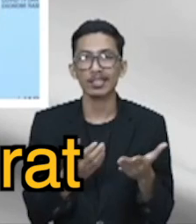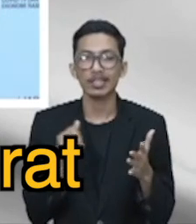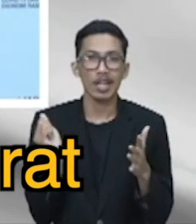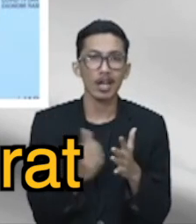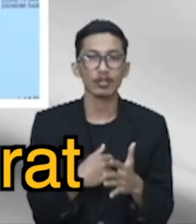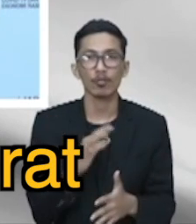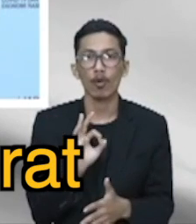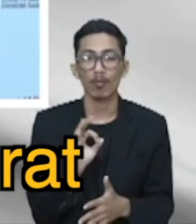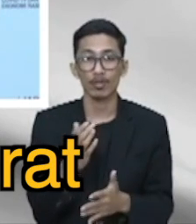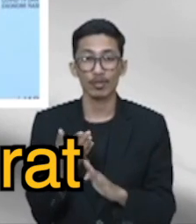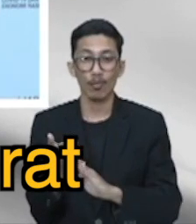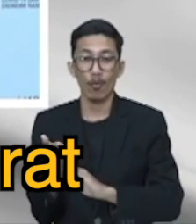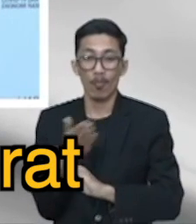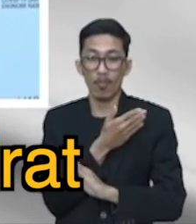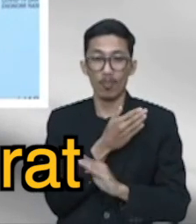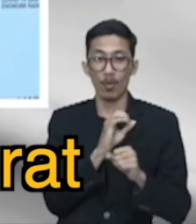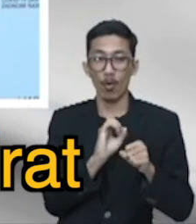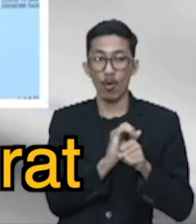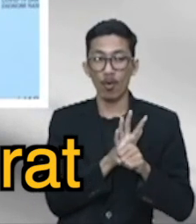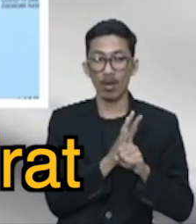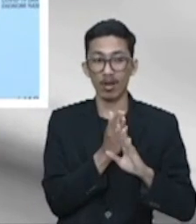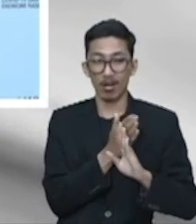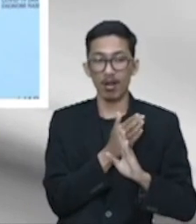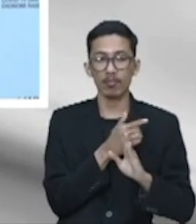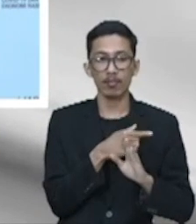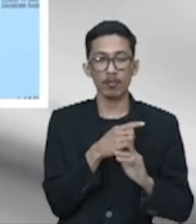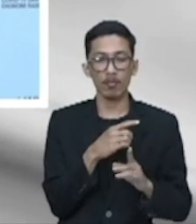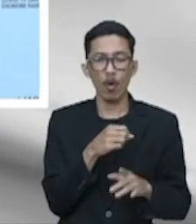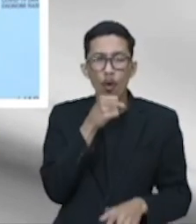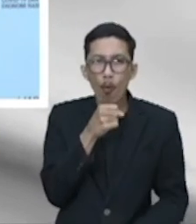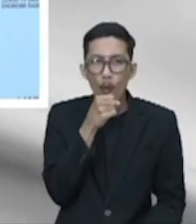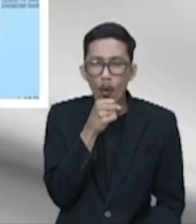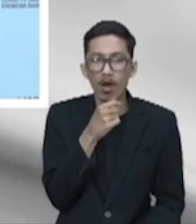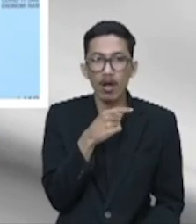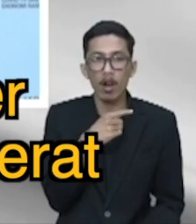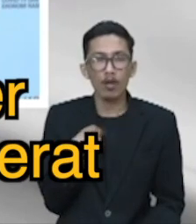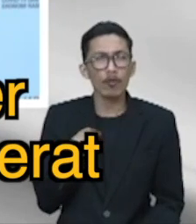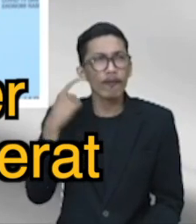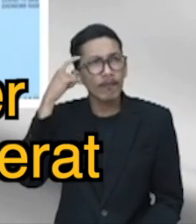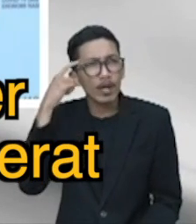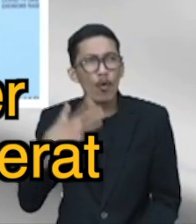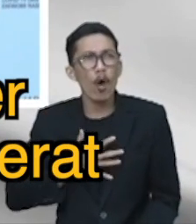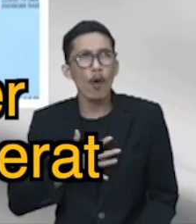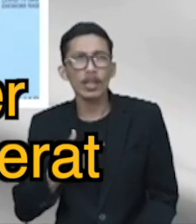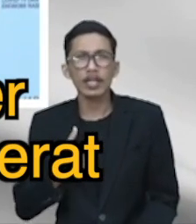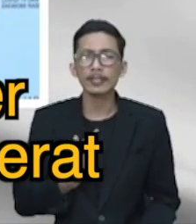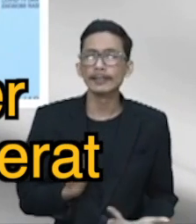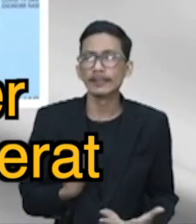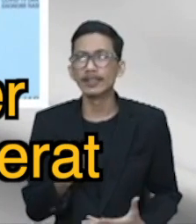pandemi parno, belum batuk dikit langsung pikiran akhirat kebanyakan pada pasien itu. Iya sih, benar. Awal-awal